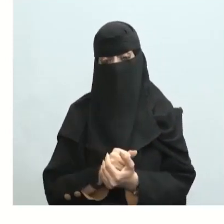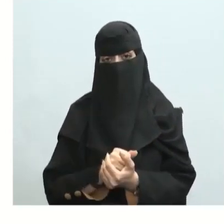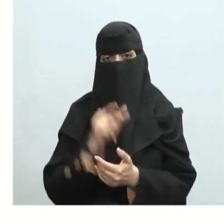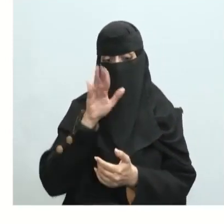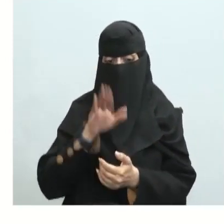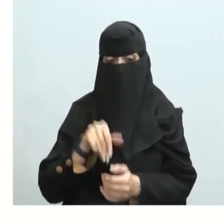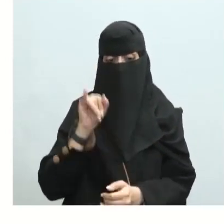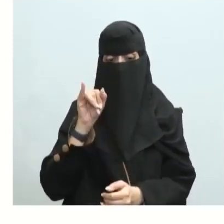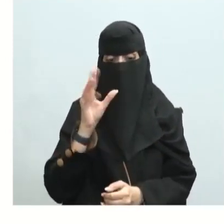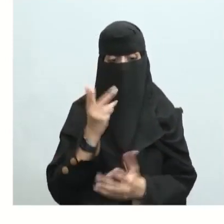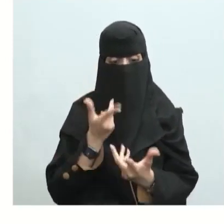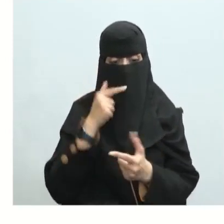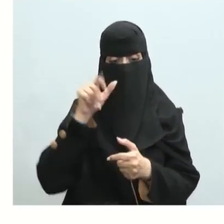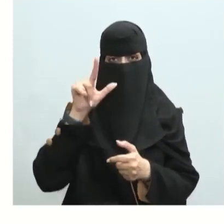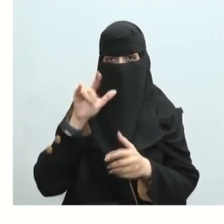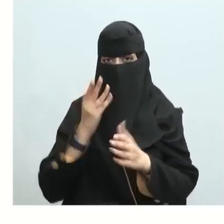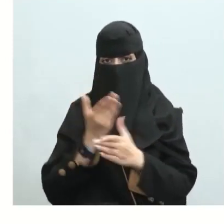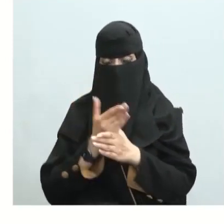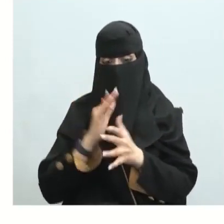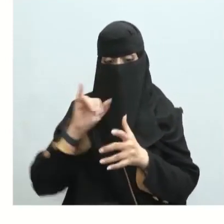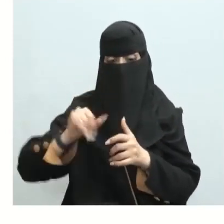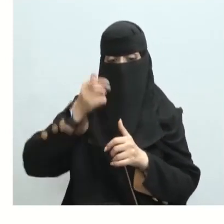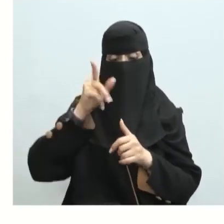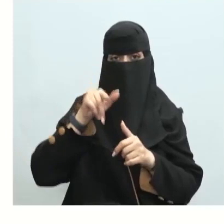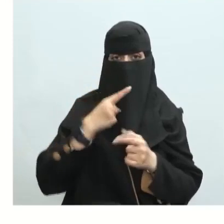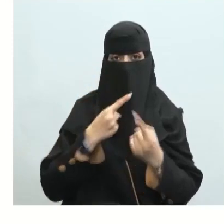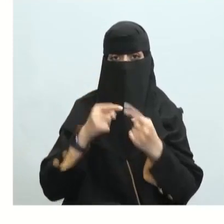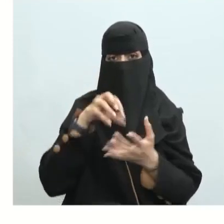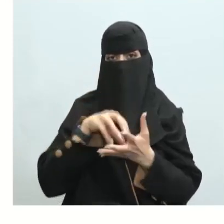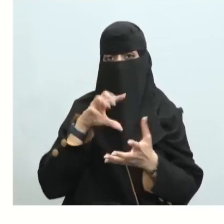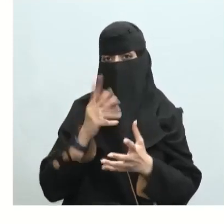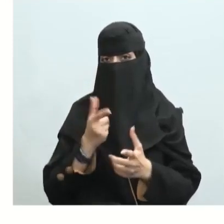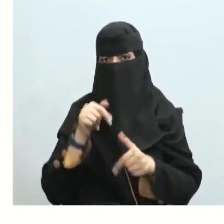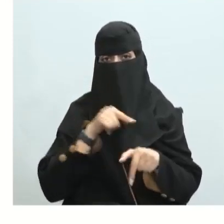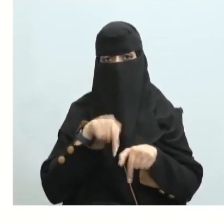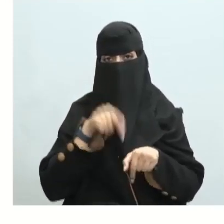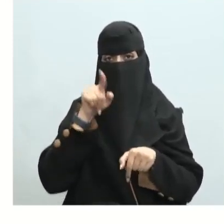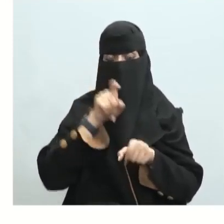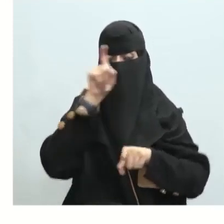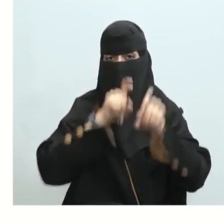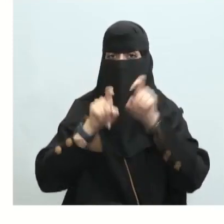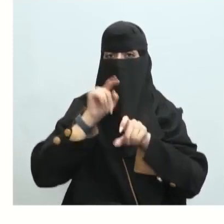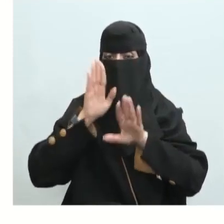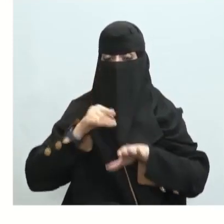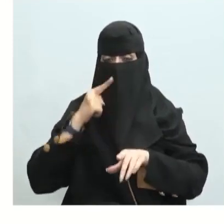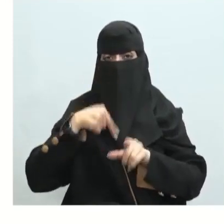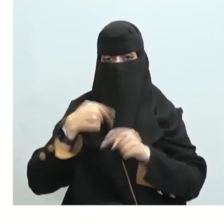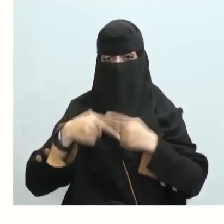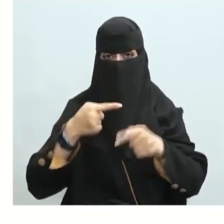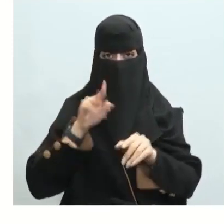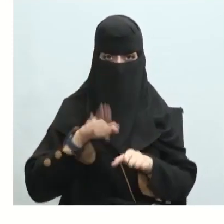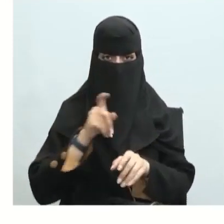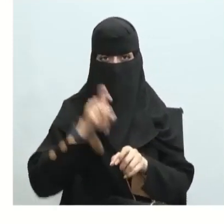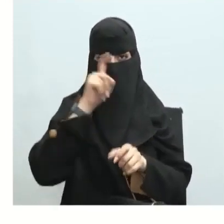ومتى ولا ولما وما واين وما واين وهذه هي الاسئله التي يعني في وفي